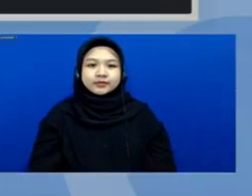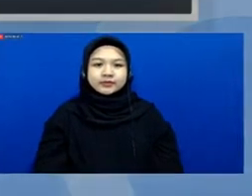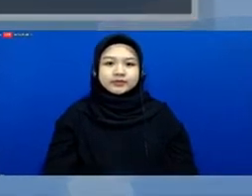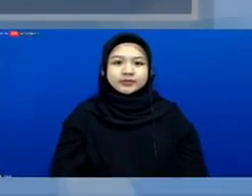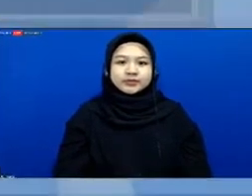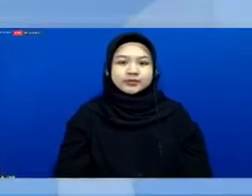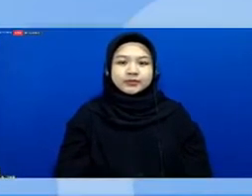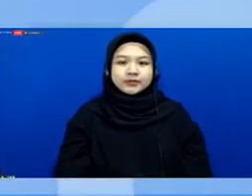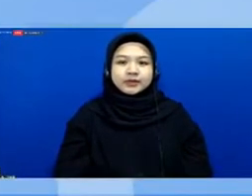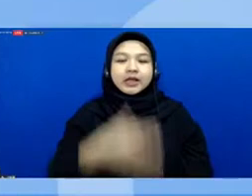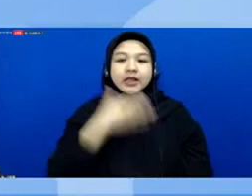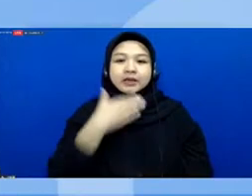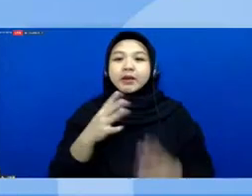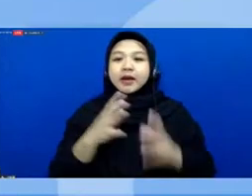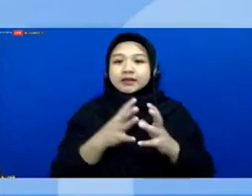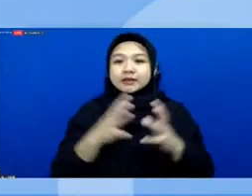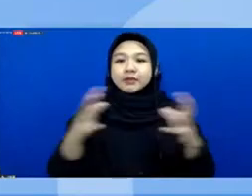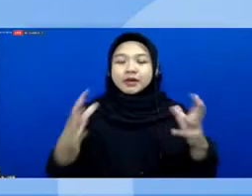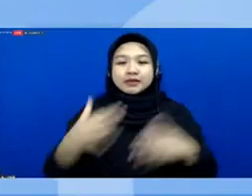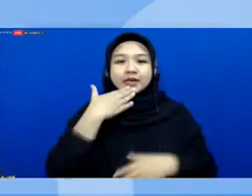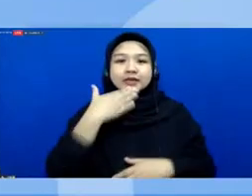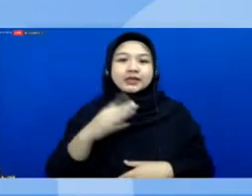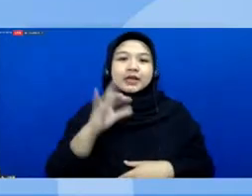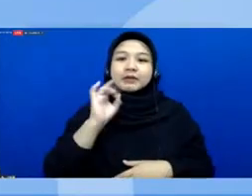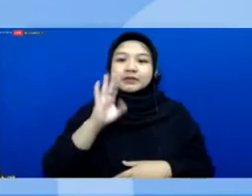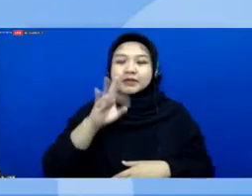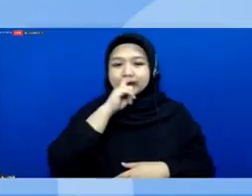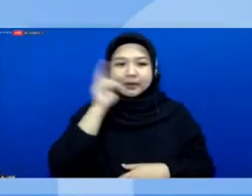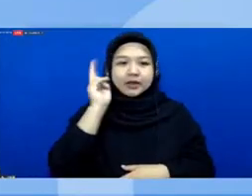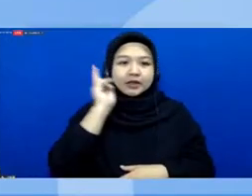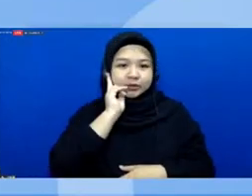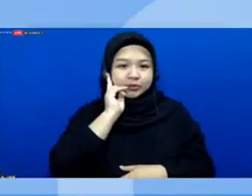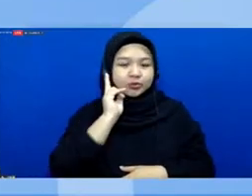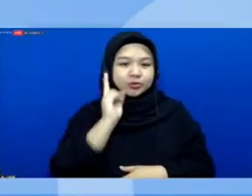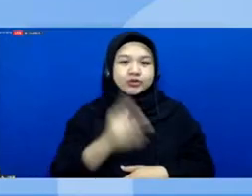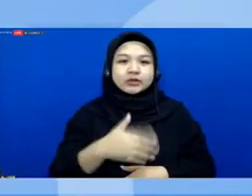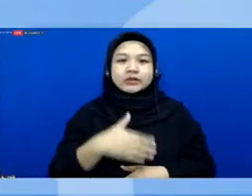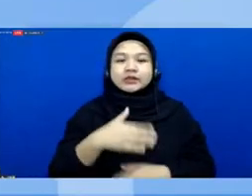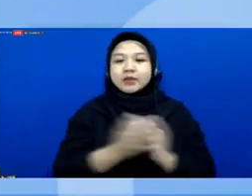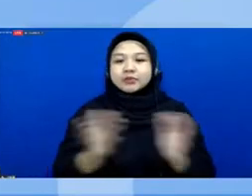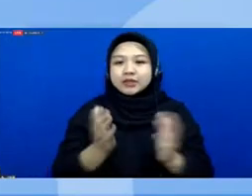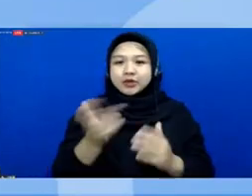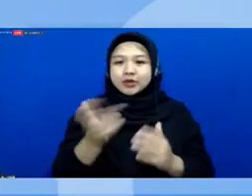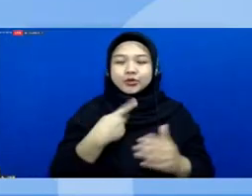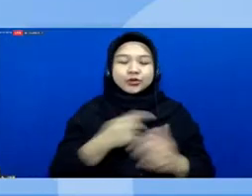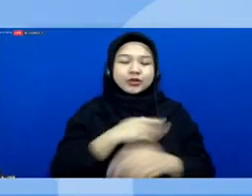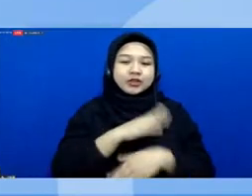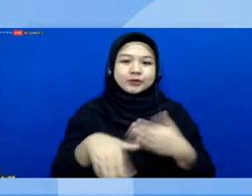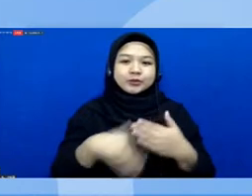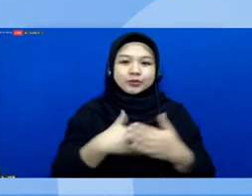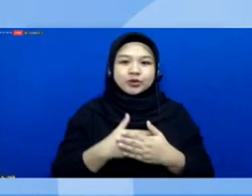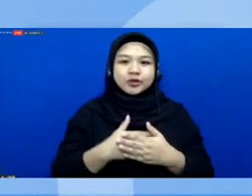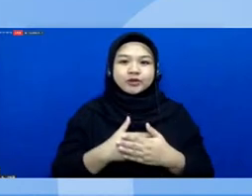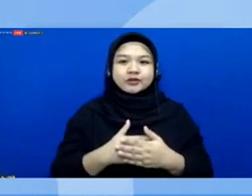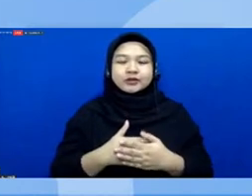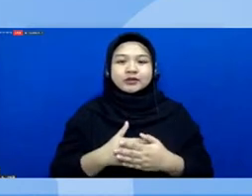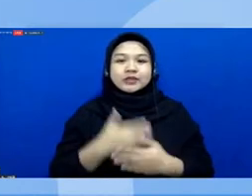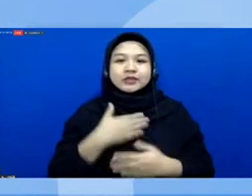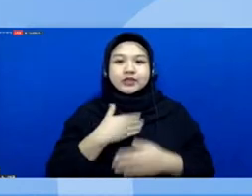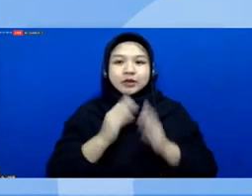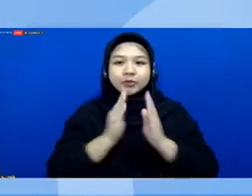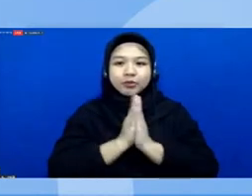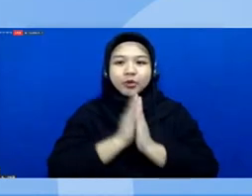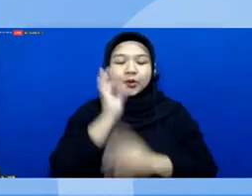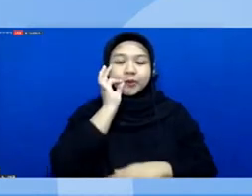Terima kasih banyak. Selamat siang Bapak dan Ibu. Salam sejahtera untuk kita semua. Saya minta mohon